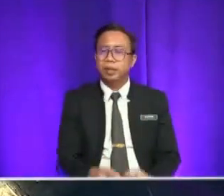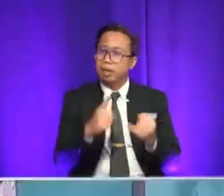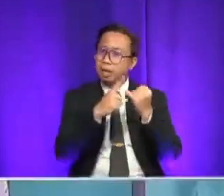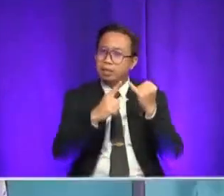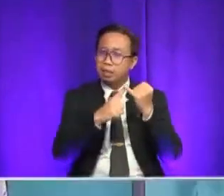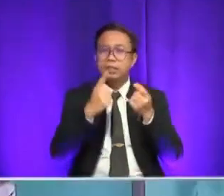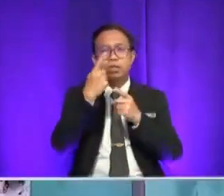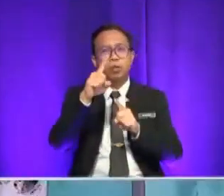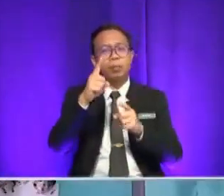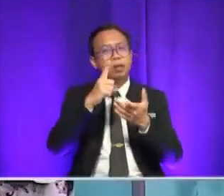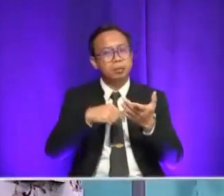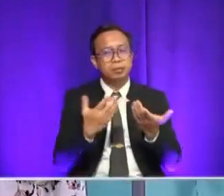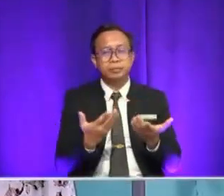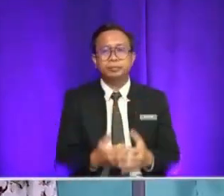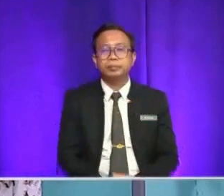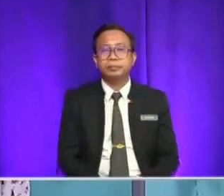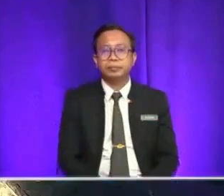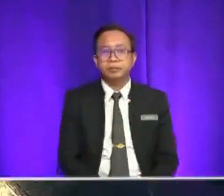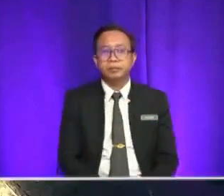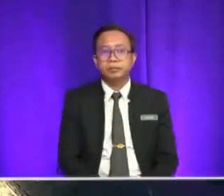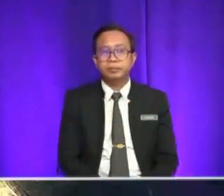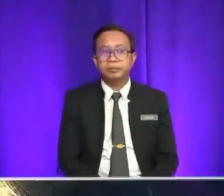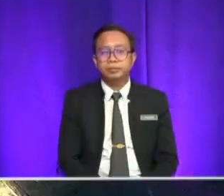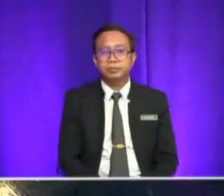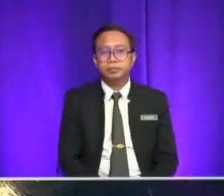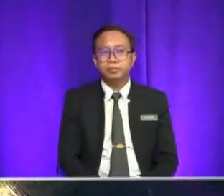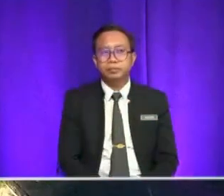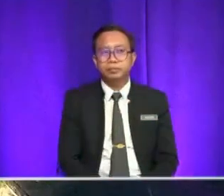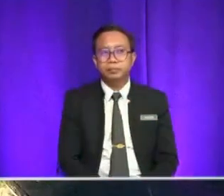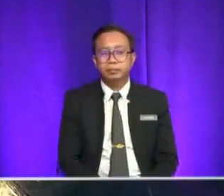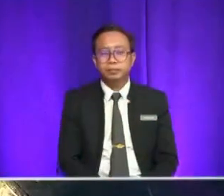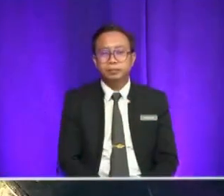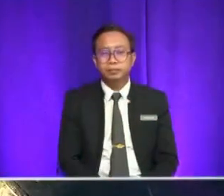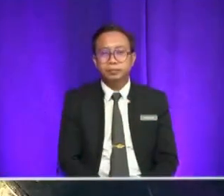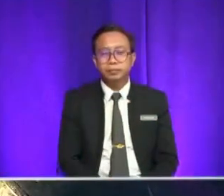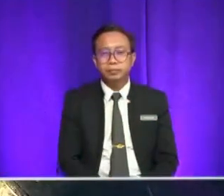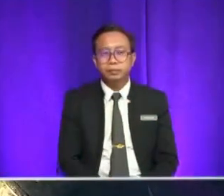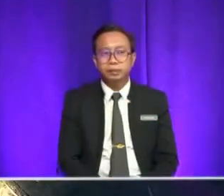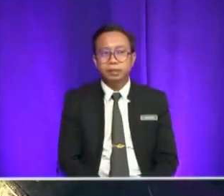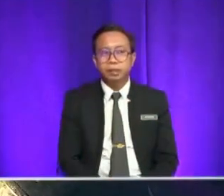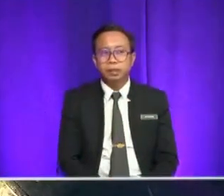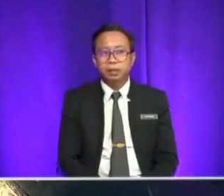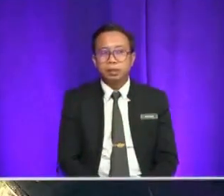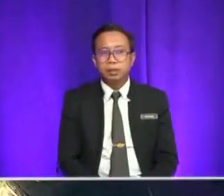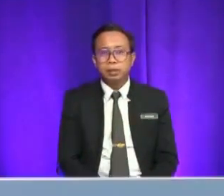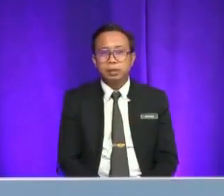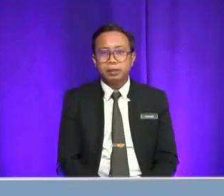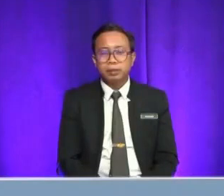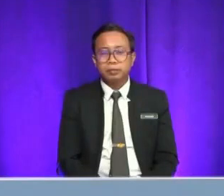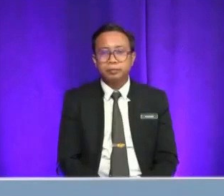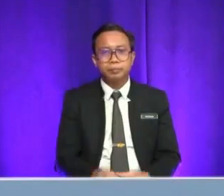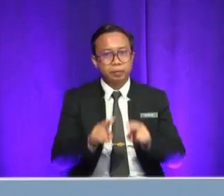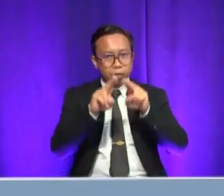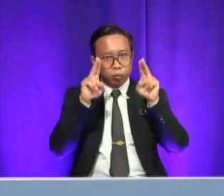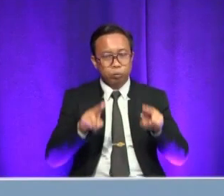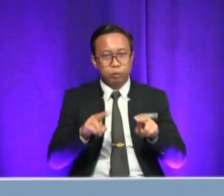sekali jawapan. Okey, ada lagi jawapan? Okey, Askolani. Okey. Uji